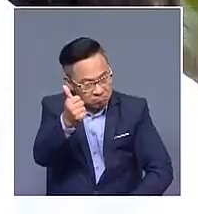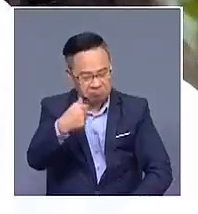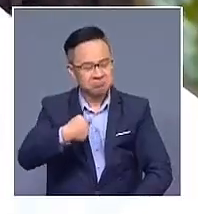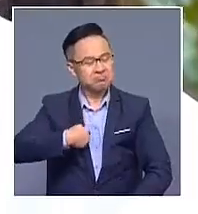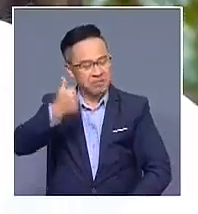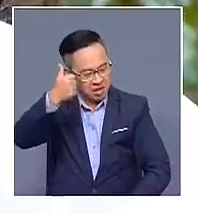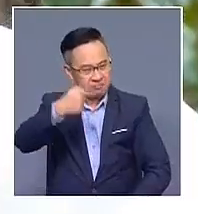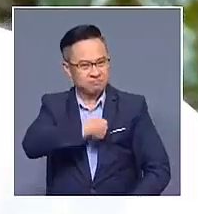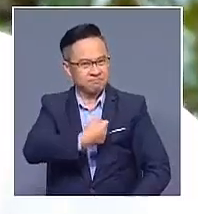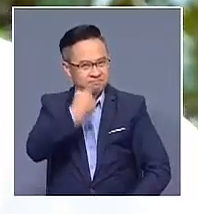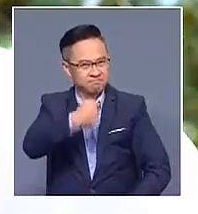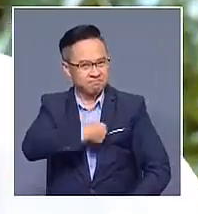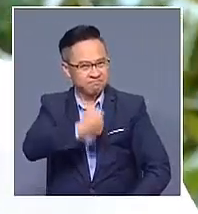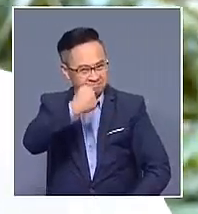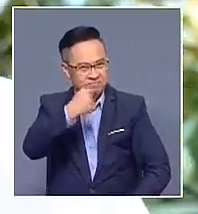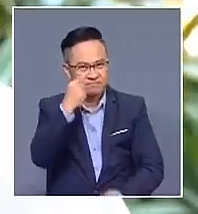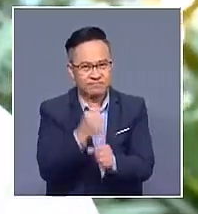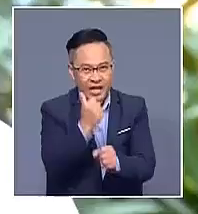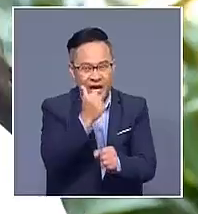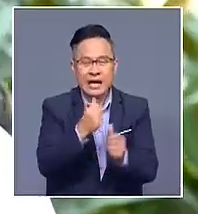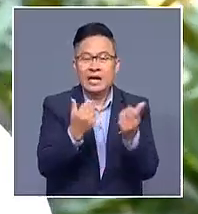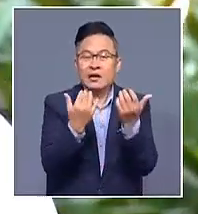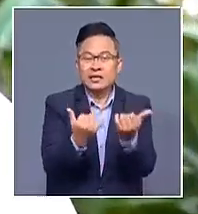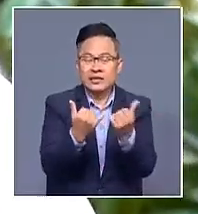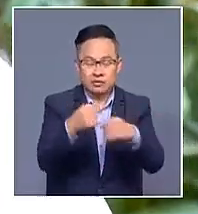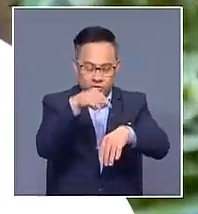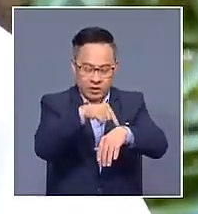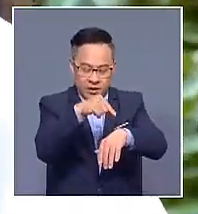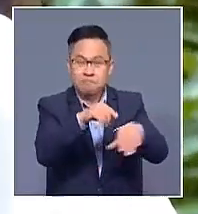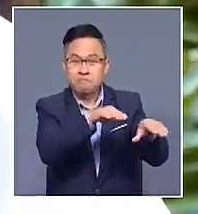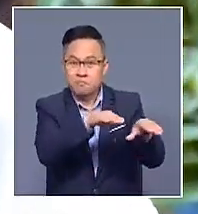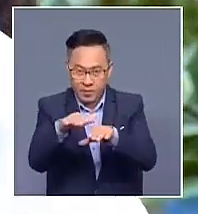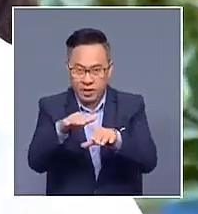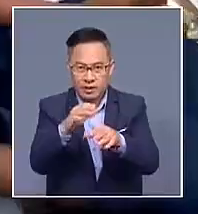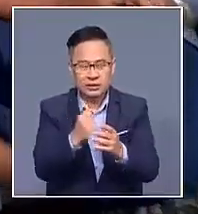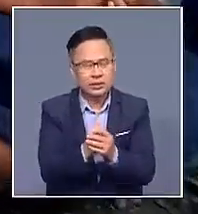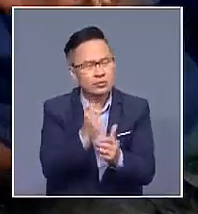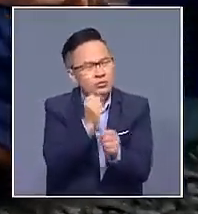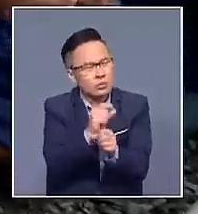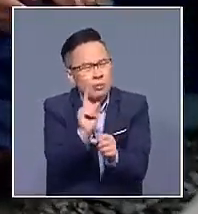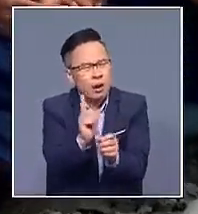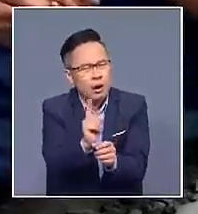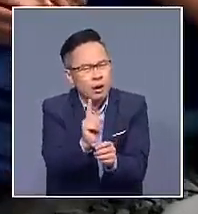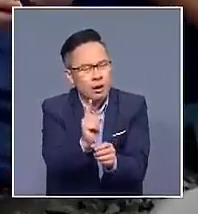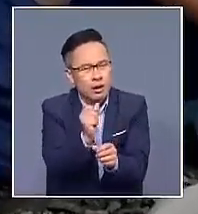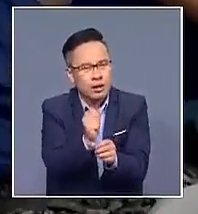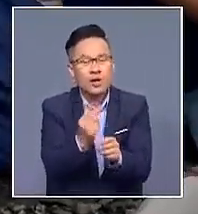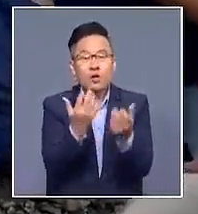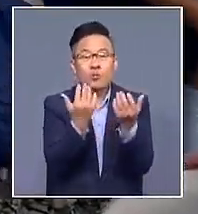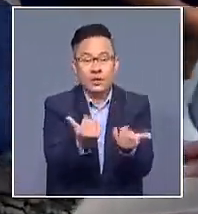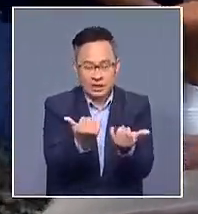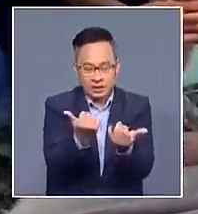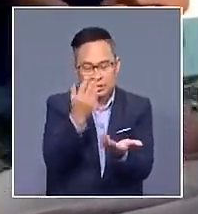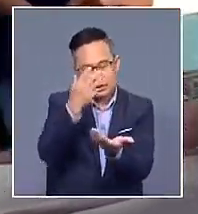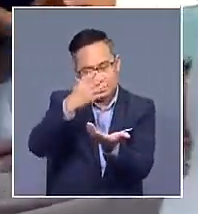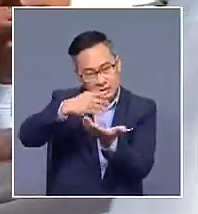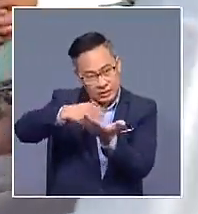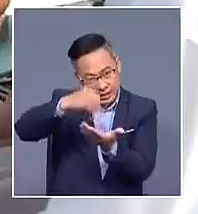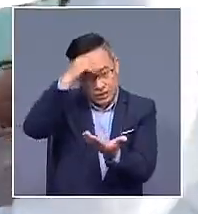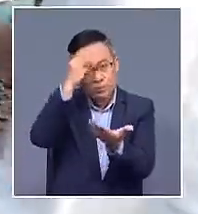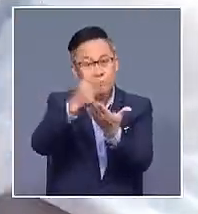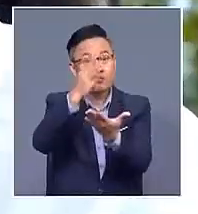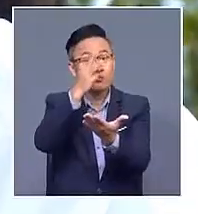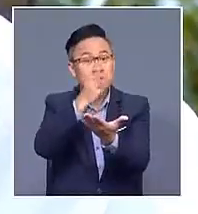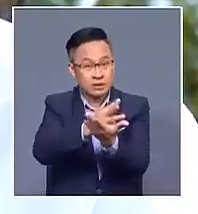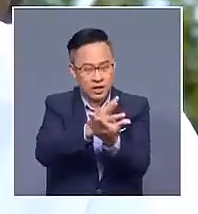หมเก่งมากแล้วตอนนี้ทุกคนถึงเวลาหรือยังคะที่จะไปทำอะไรกันต่อ ก็จะไปเรียนวิชาวิทยาศาสตร์ค่ะ โอ้จริง